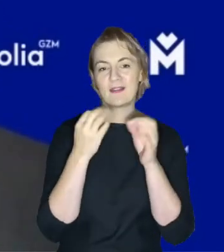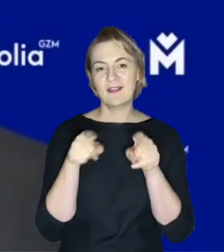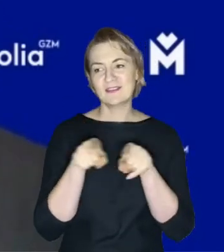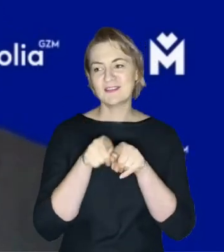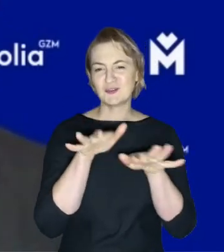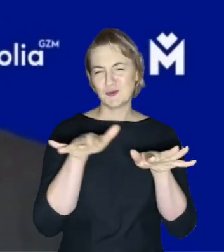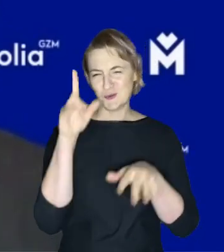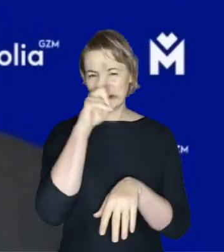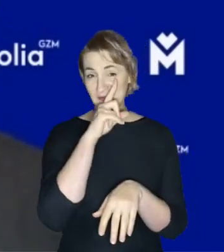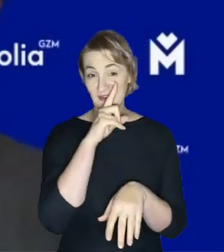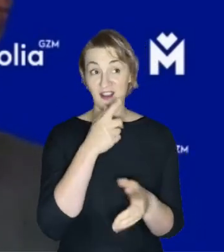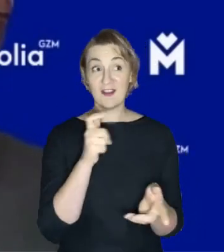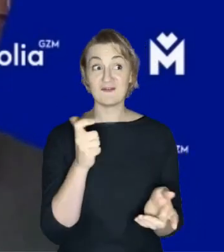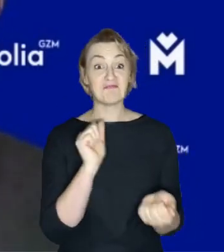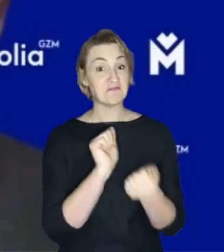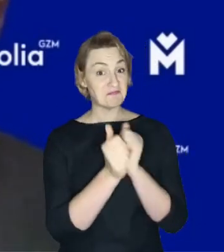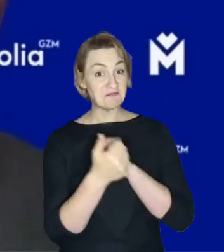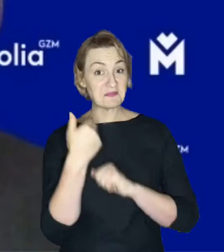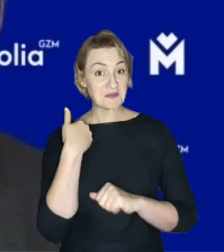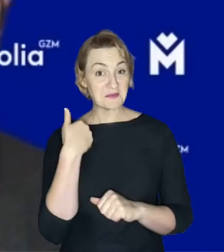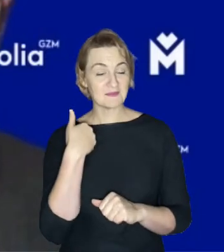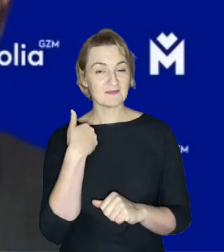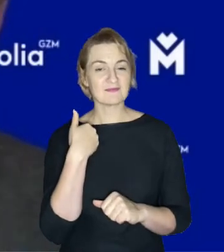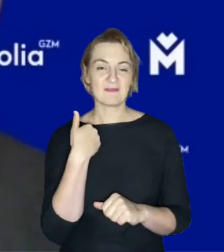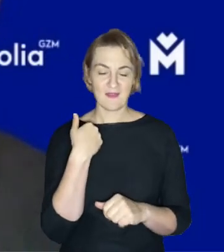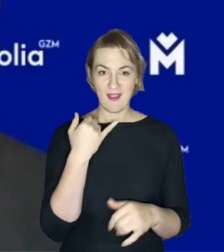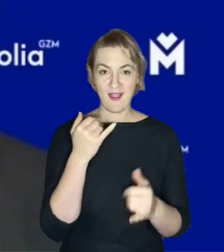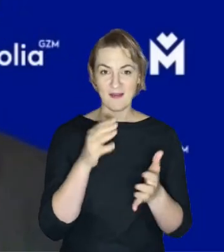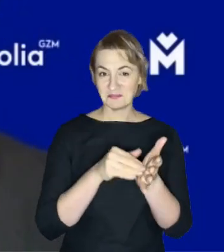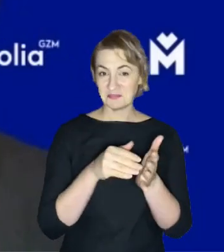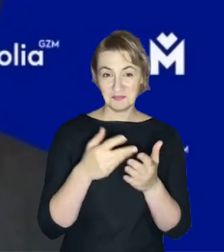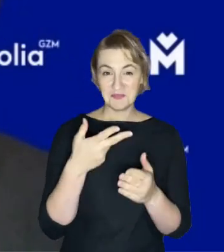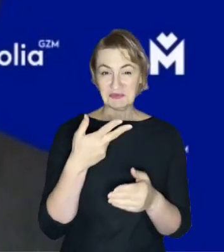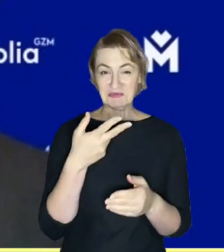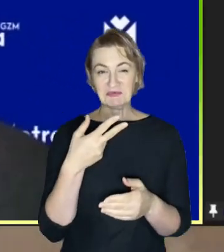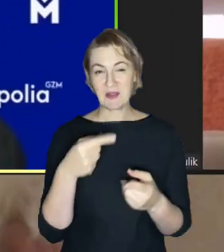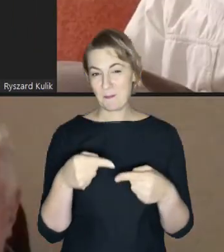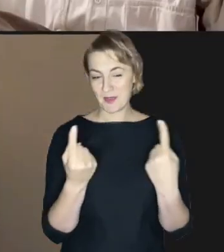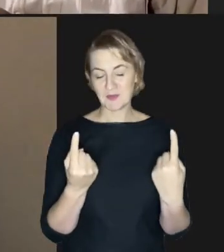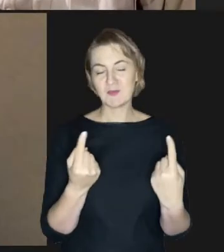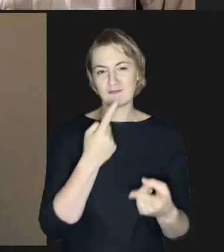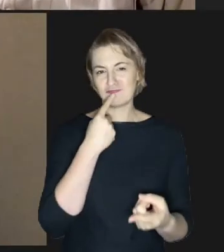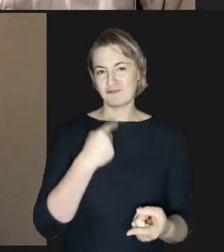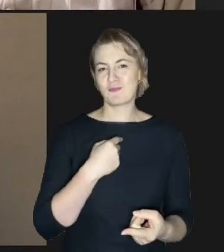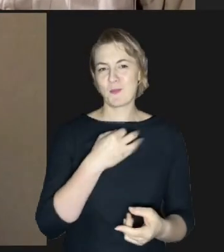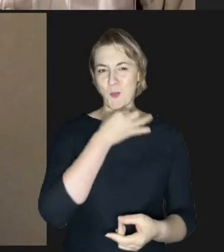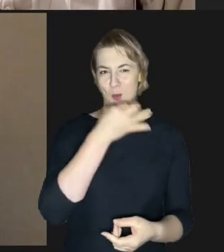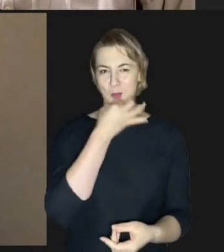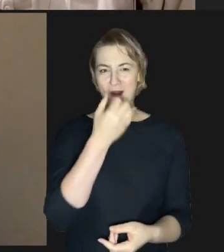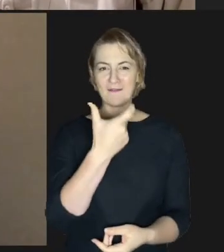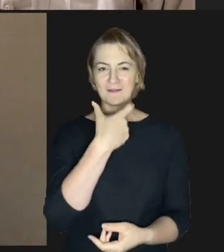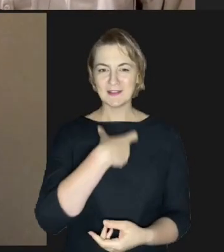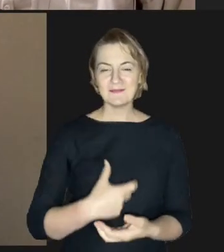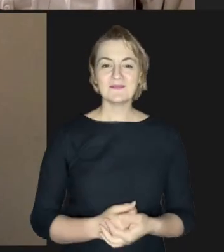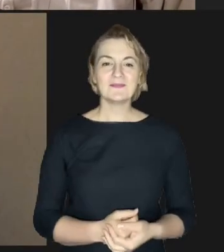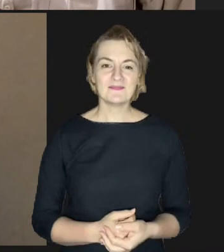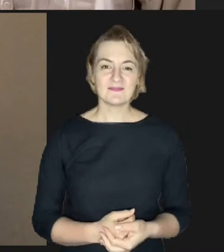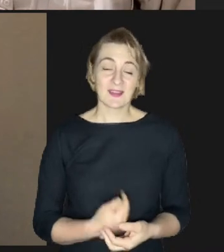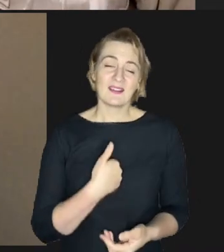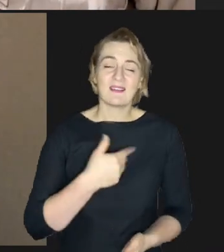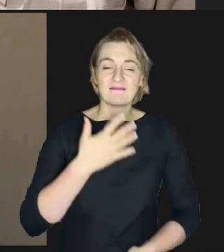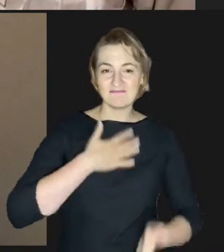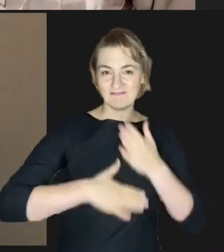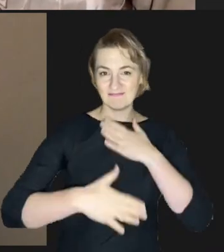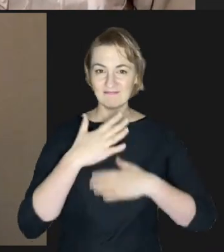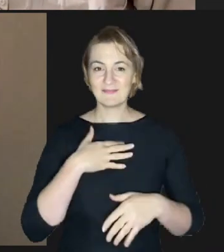Nie wiem, czy coś się zmieniło. Jeżeli tak, to proszę skorygować. Bardzo się cieszę. Ja się osobiście cieszę, że